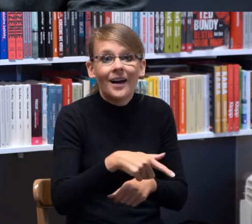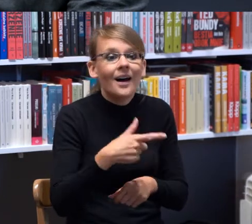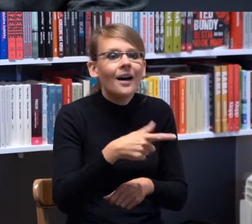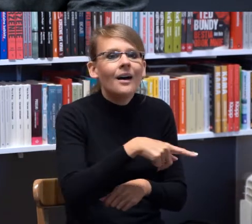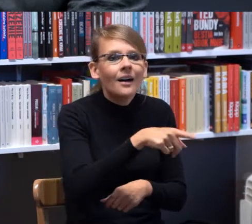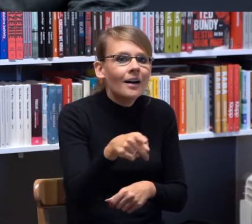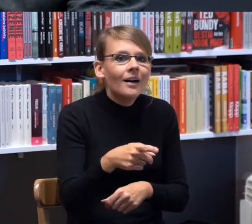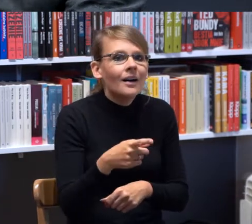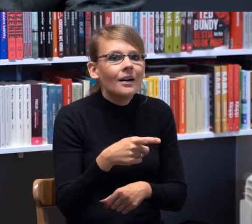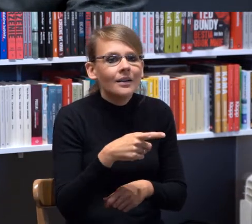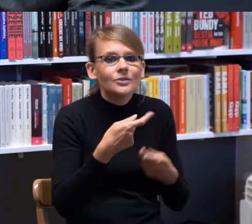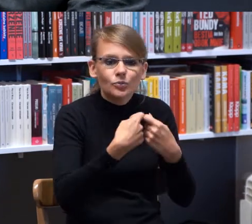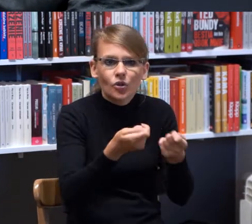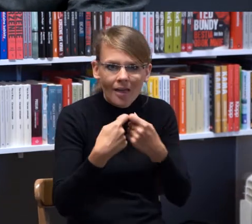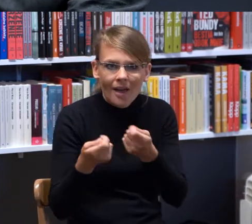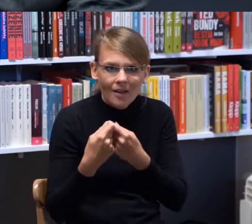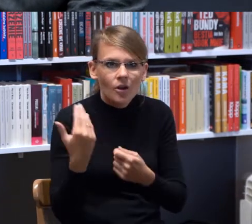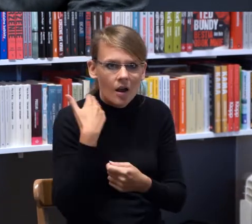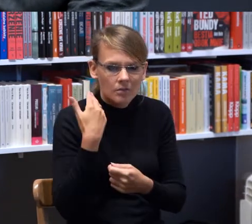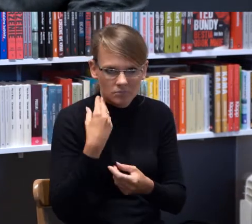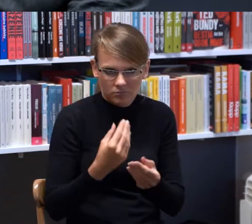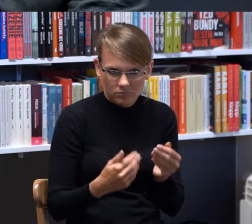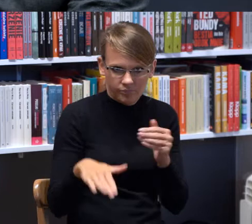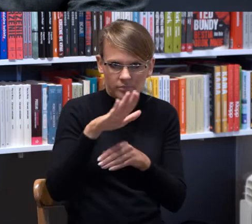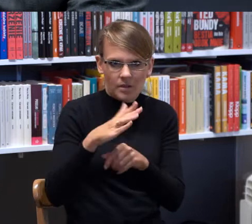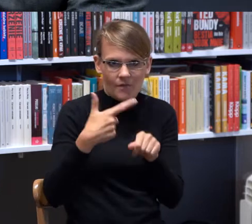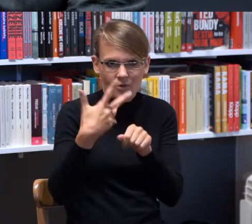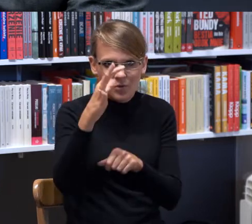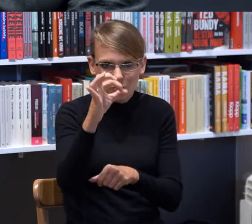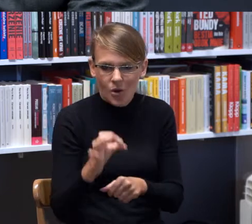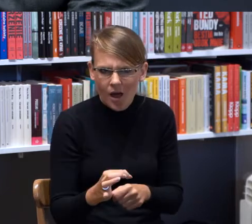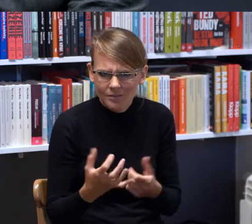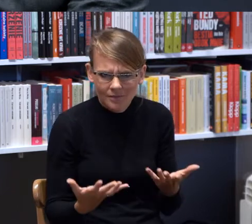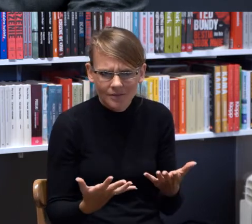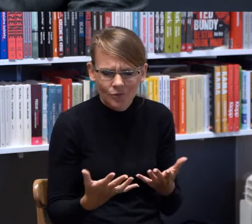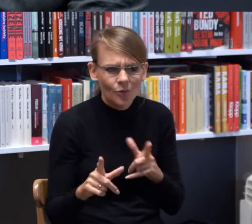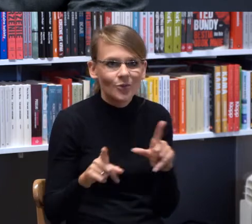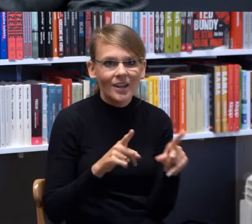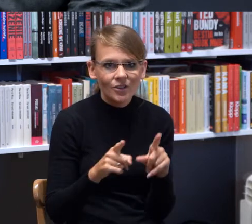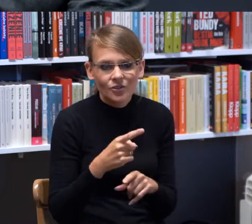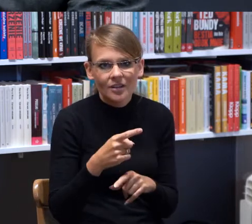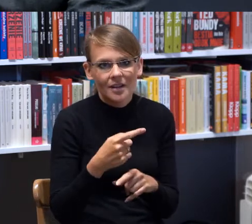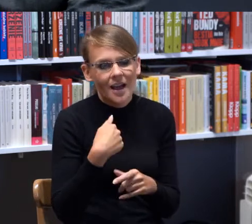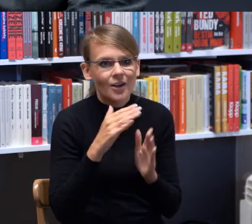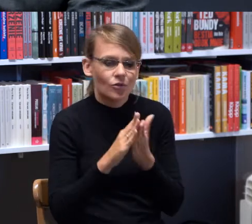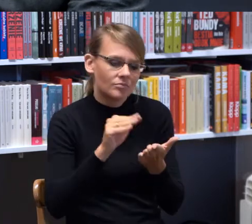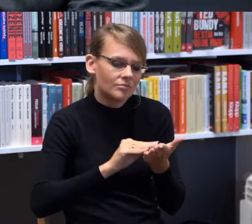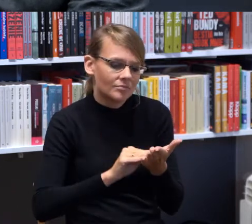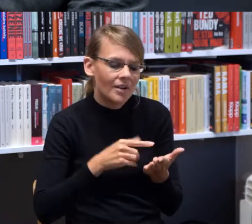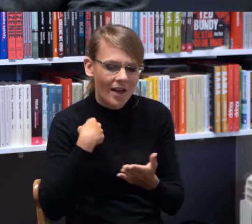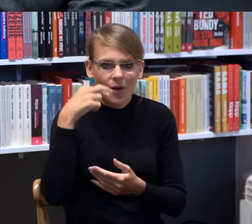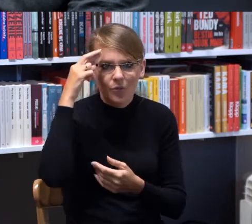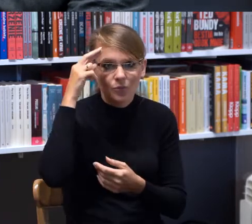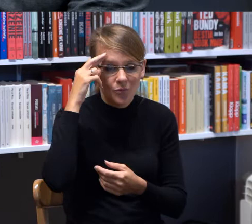picia, sprzedaż właściwie wzrosła o 25%. Czyli ja to rozumiałam tak, pisząc tę książkę, że ci ludzie,